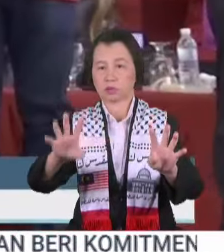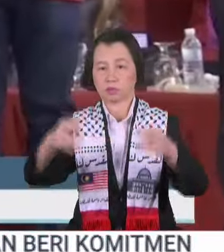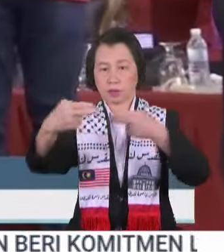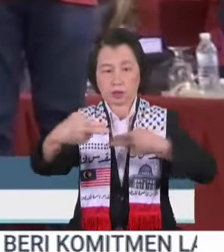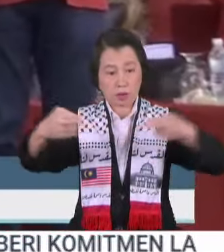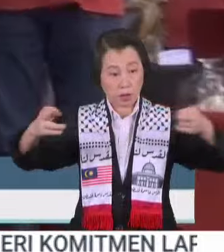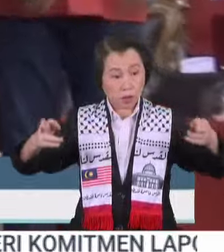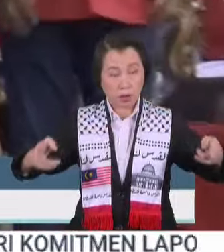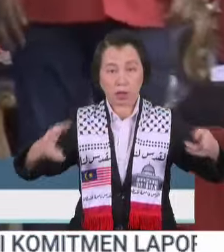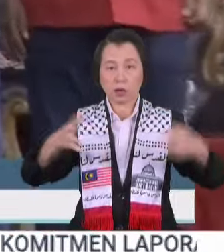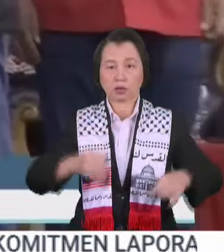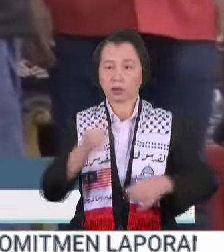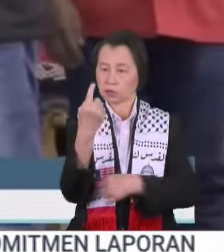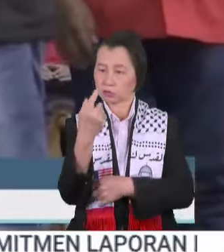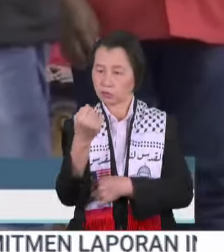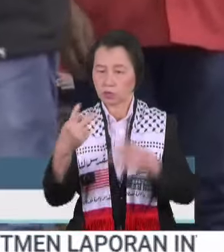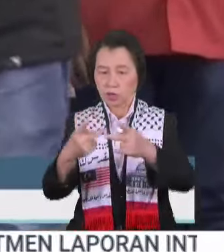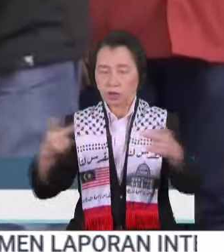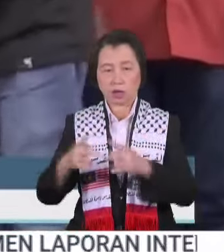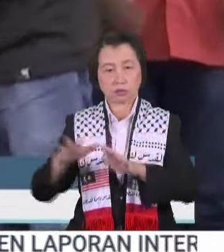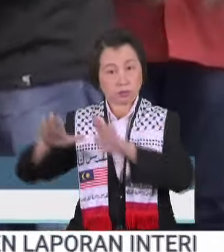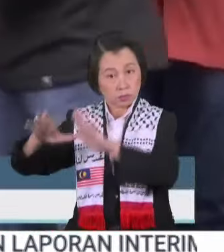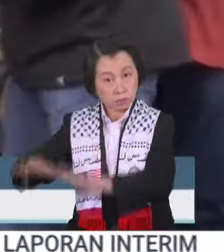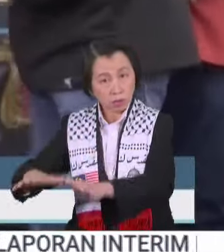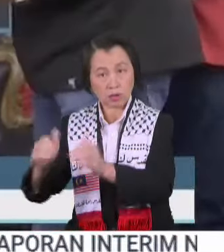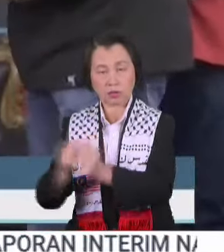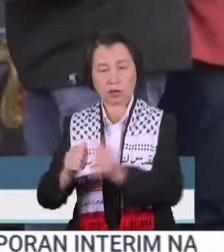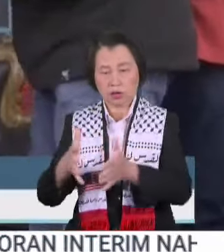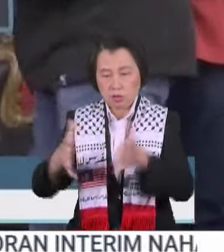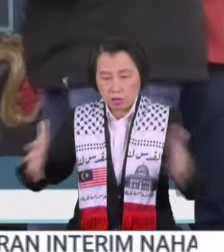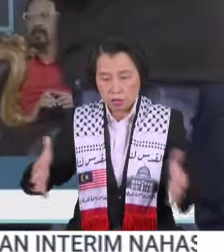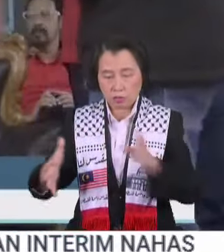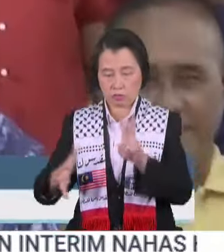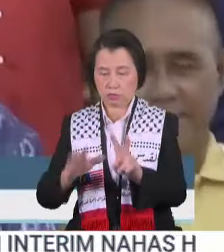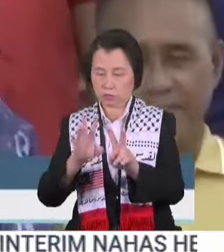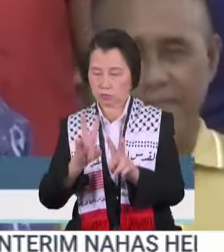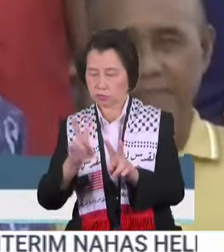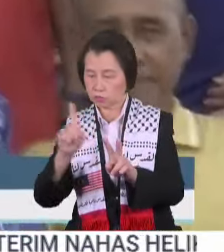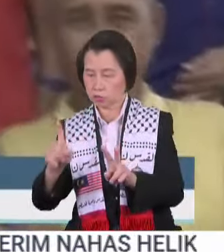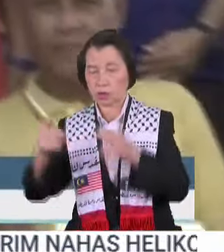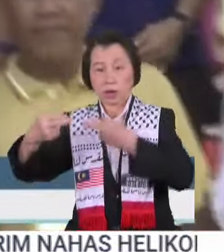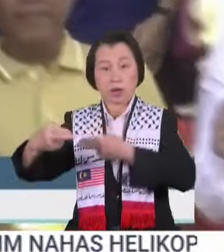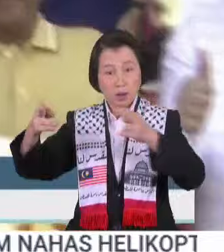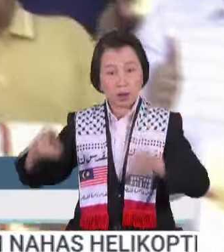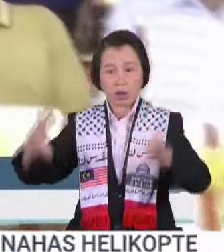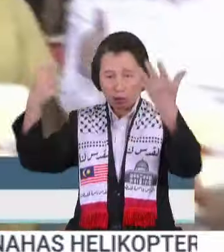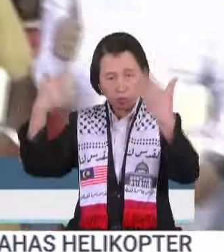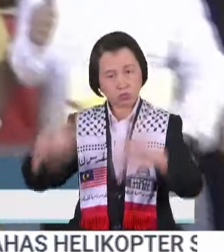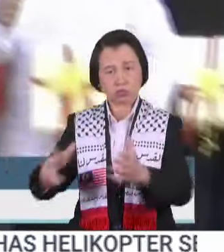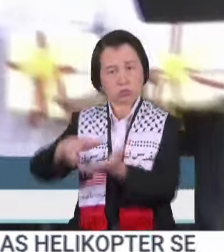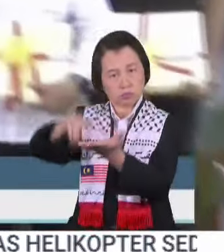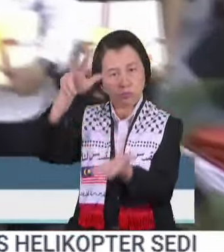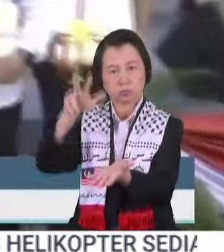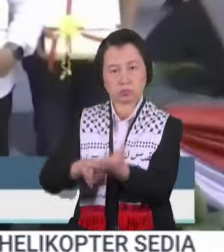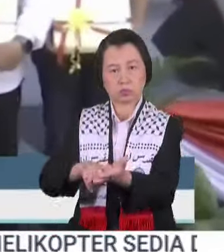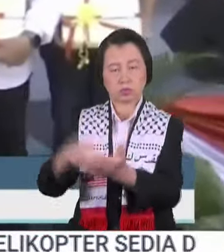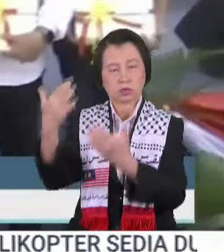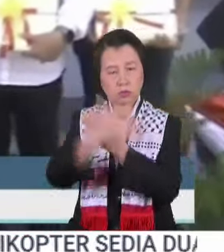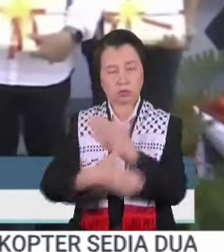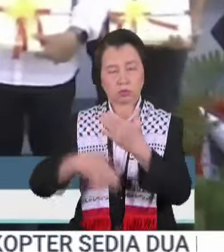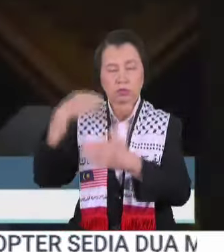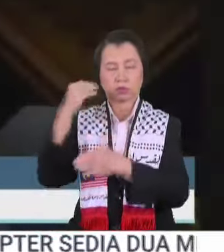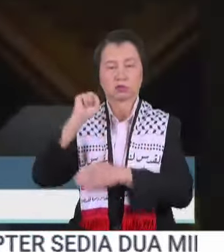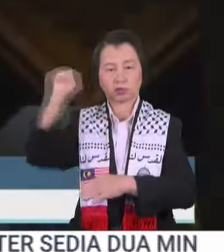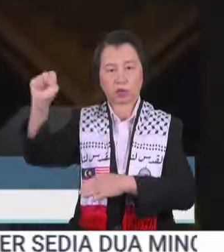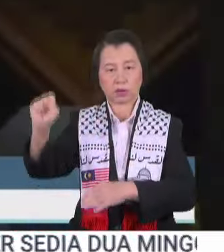4,834 hektar dan 11 kawasan penempatan dengan keluasan 271 hektar telah diwartakan di seluruh